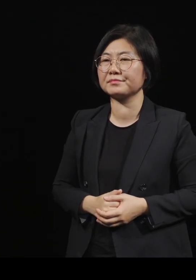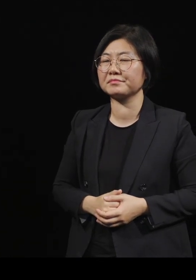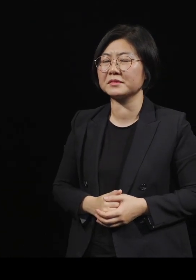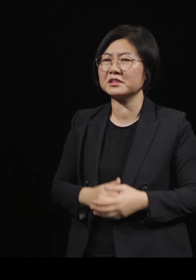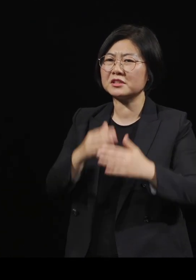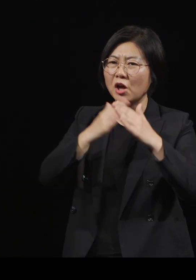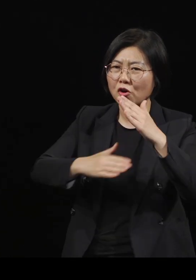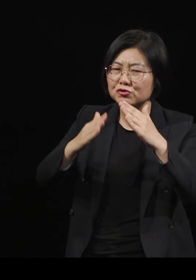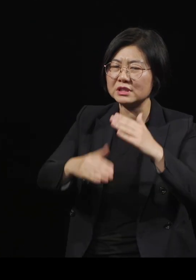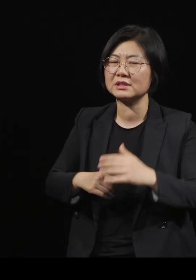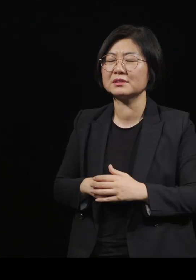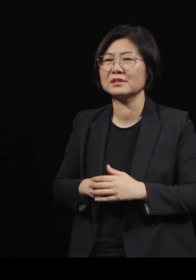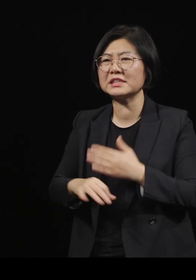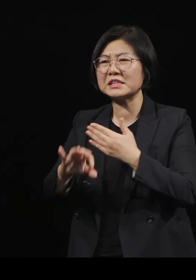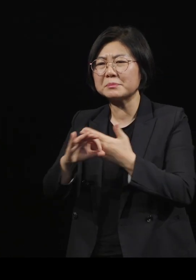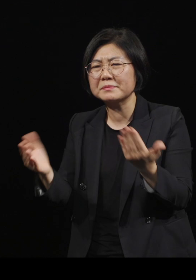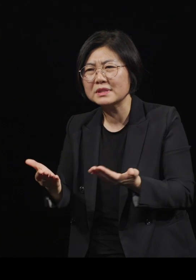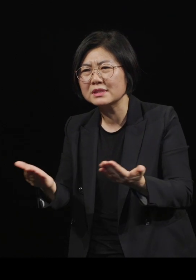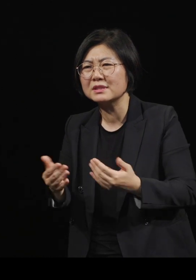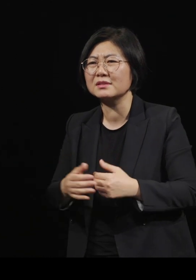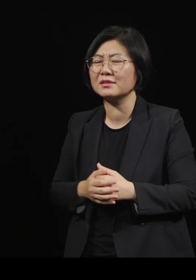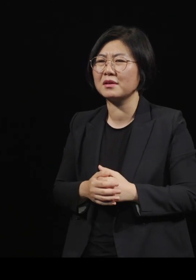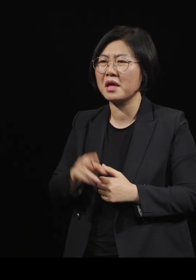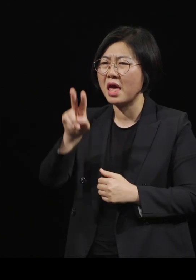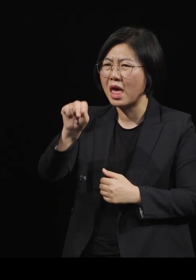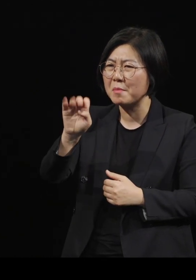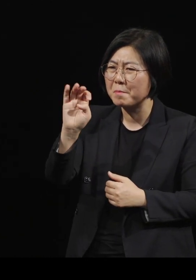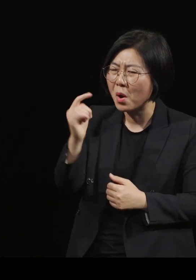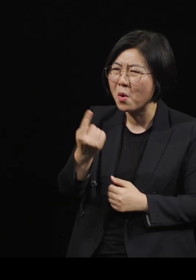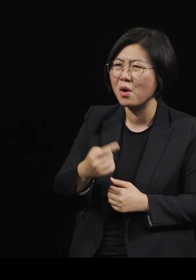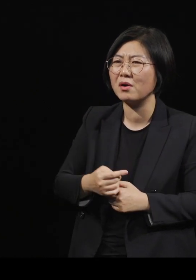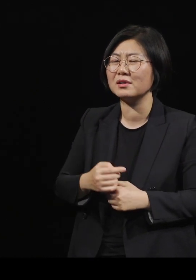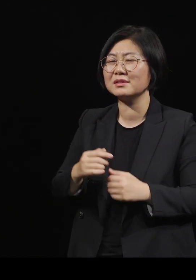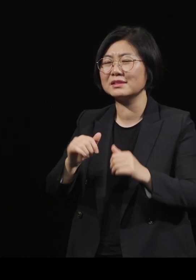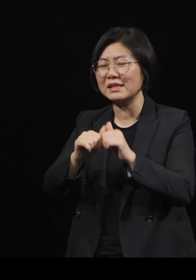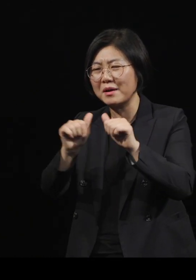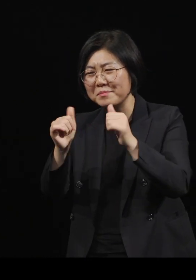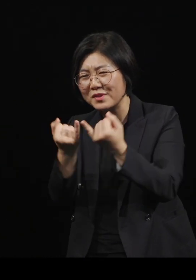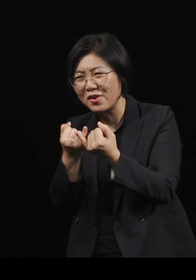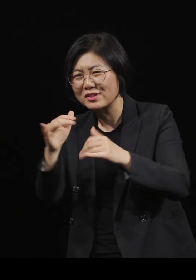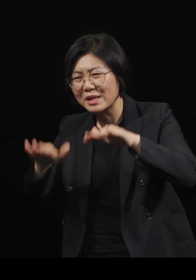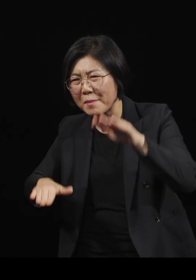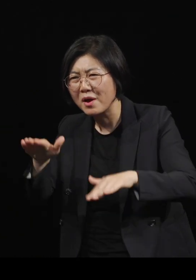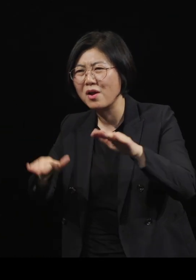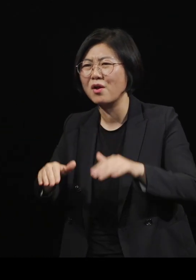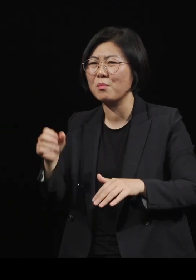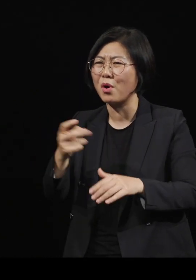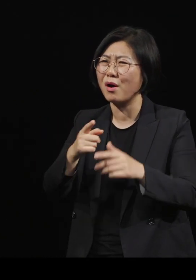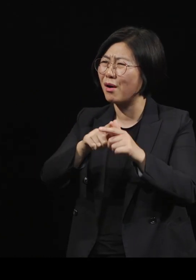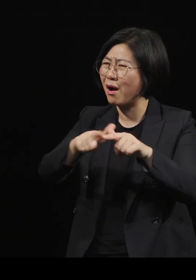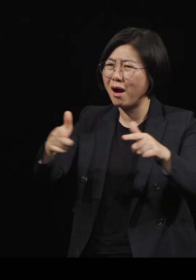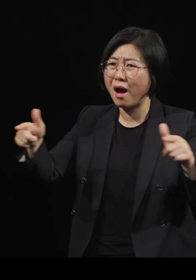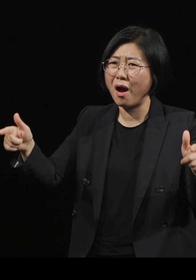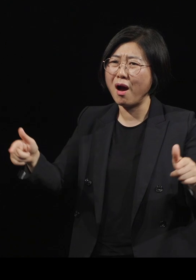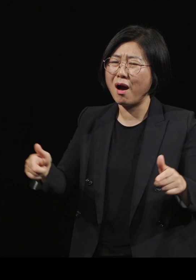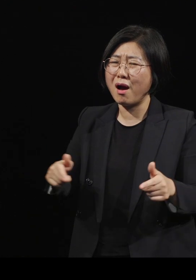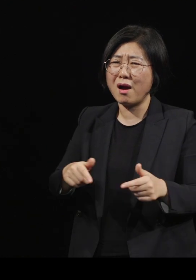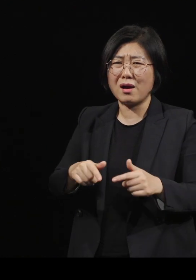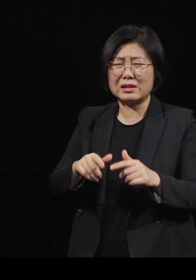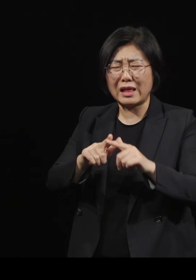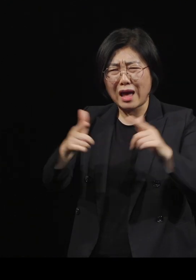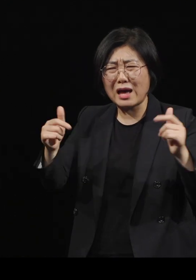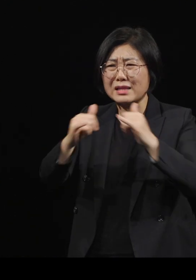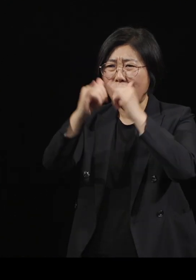정규직, 비정규직이니, M4 세대니, 세대 간 갈등이니, 성차별이니, 너무나 다양한